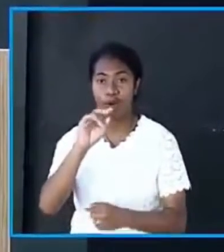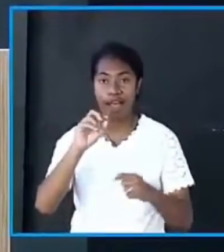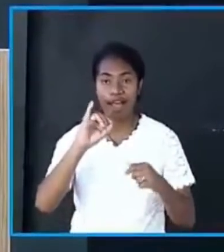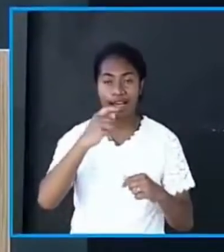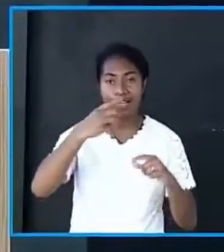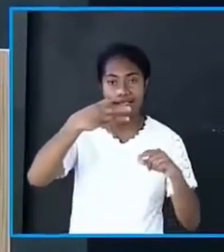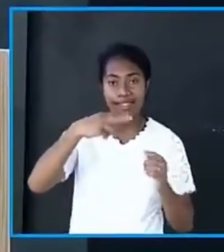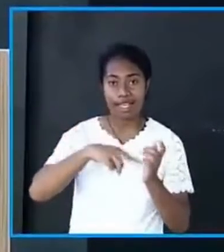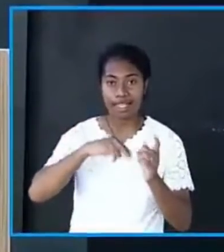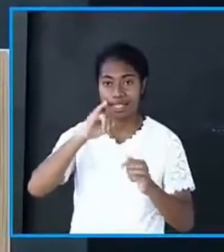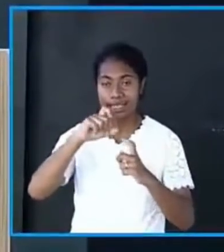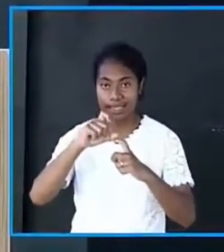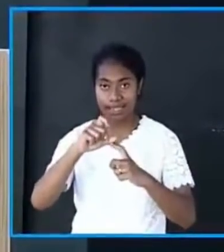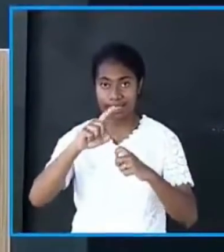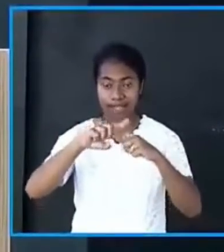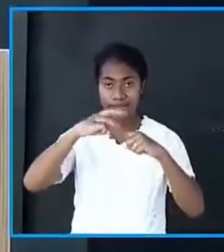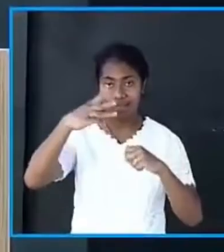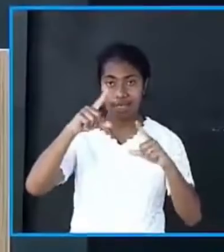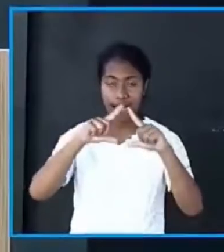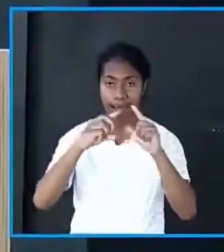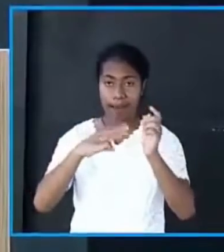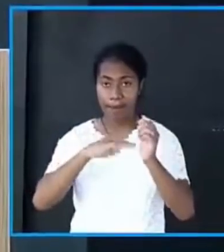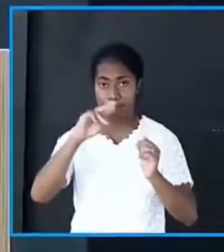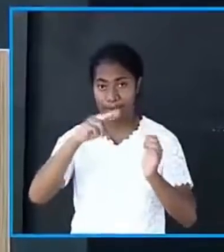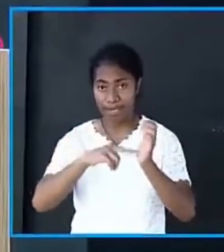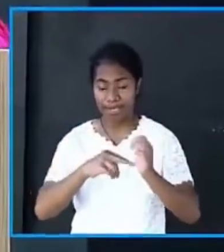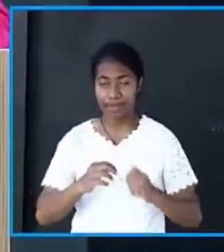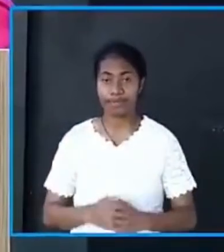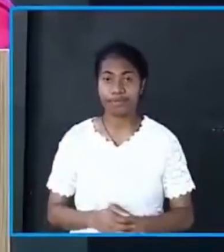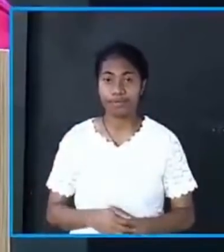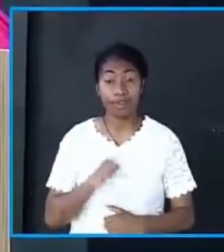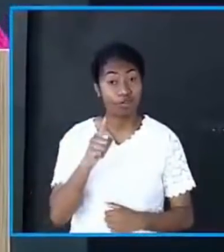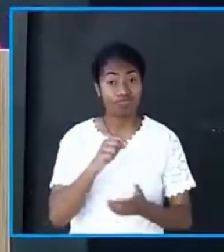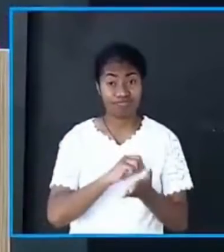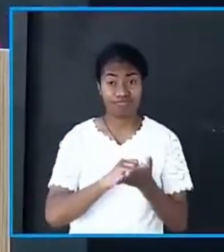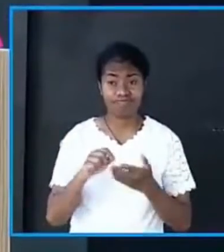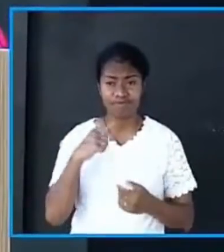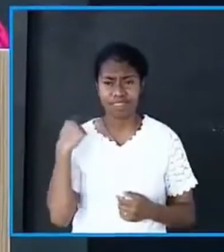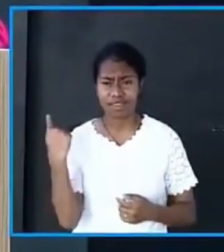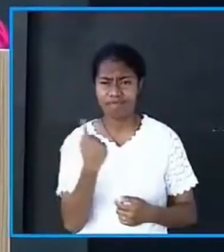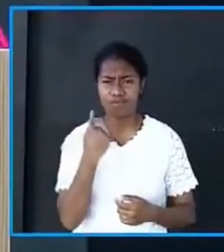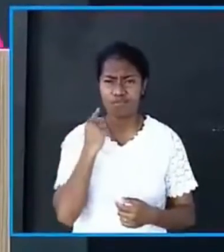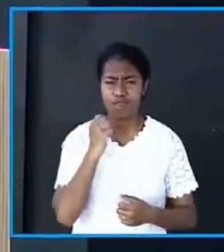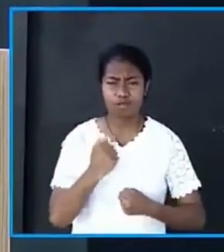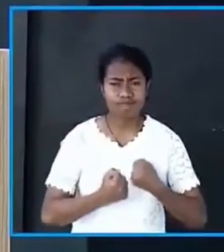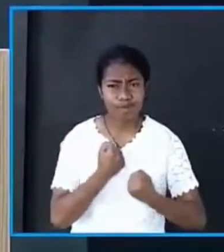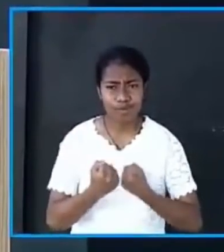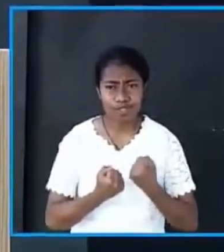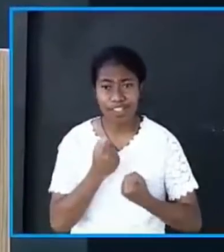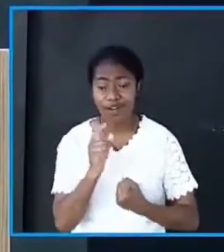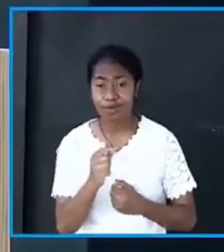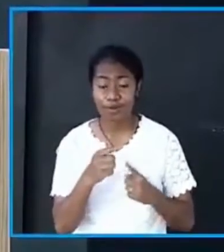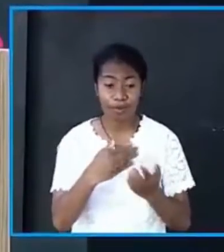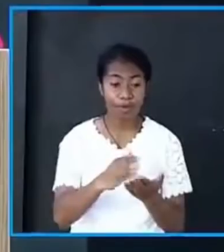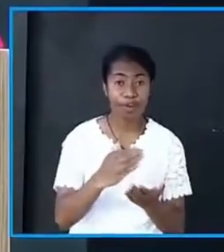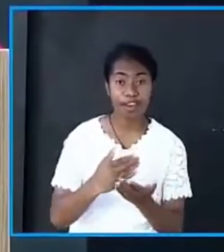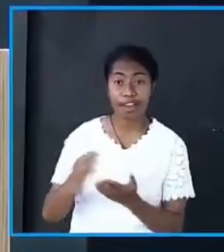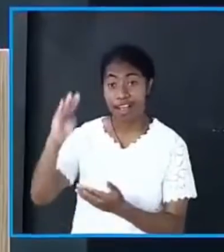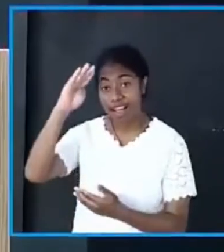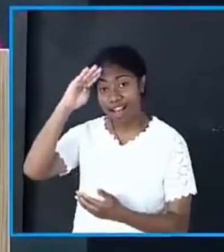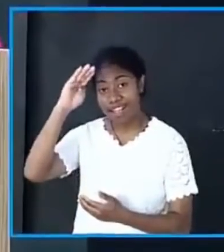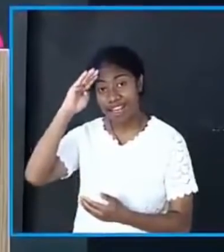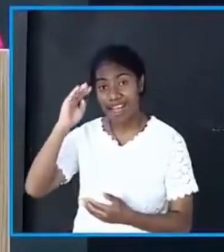dibedakan secara ketat dan karenanya semua upaya pengaburan jenis kelamin laki-laki